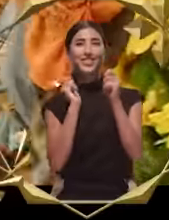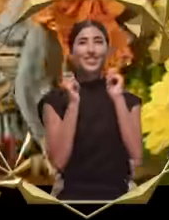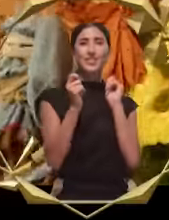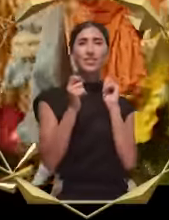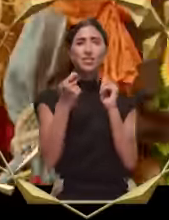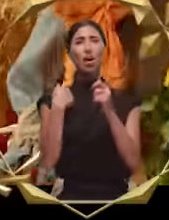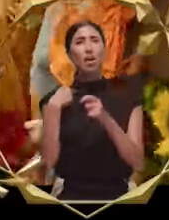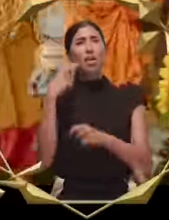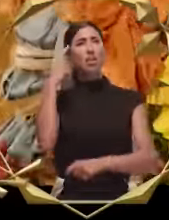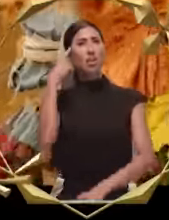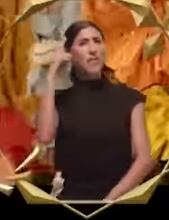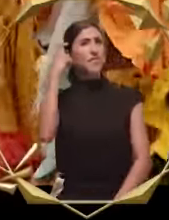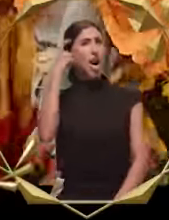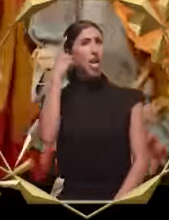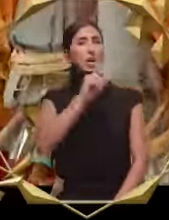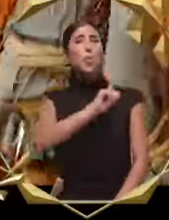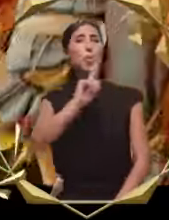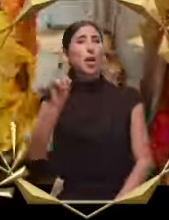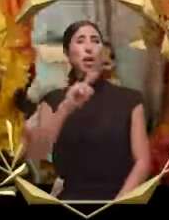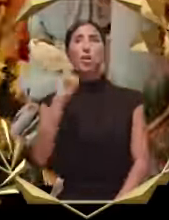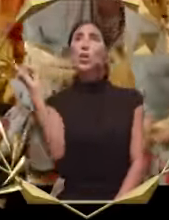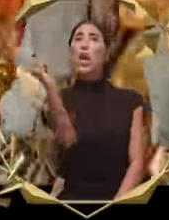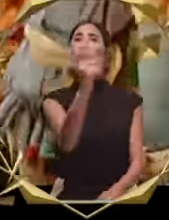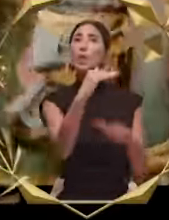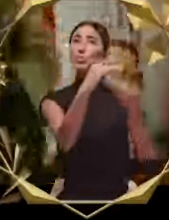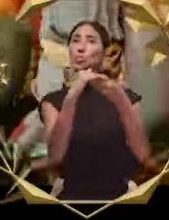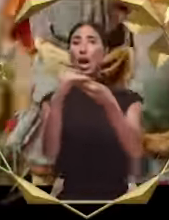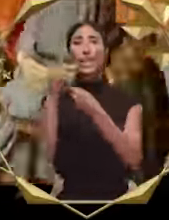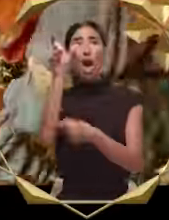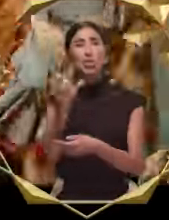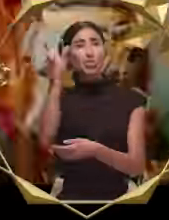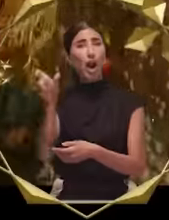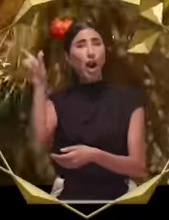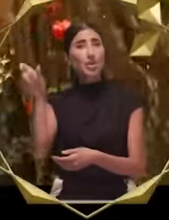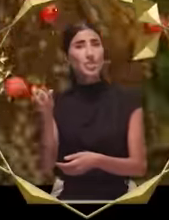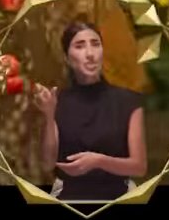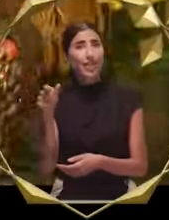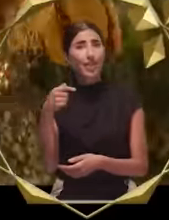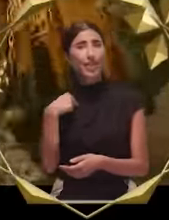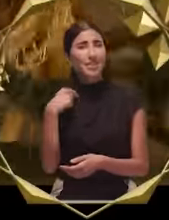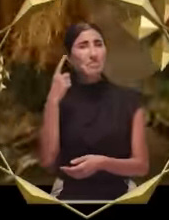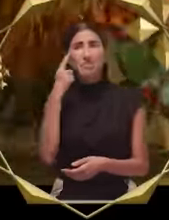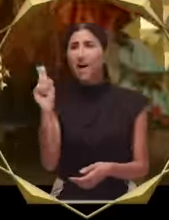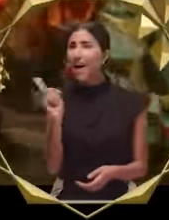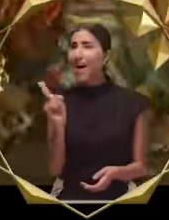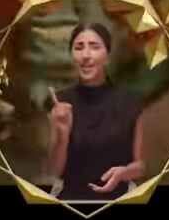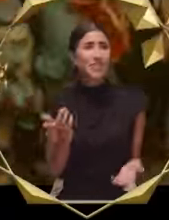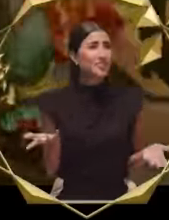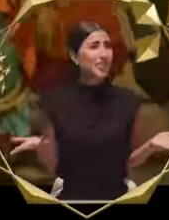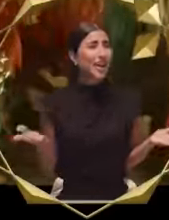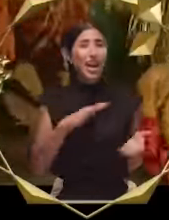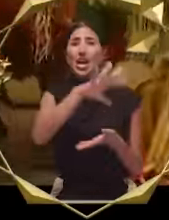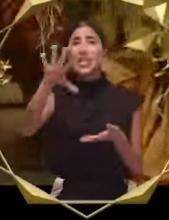لم تخطر في بالي الفكرة إن هذا الكون بأسره شئنا أم أبينا